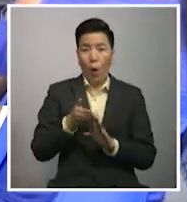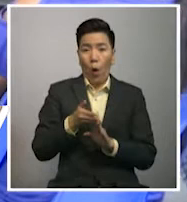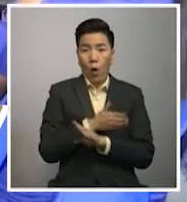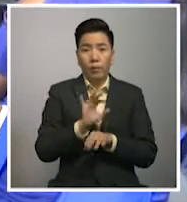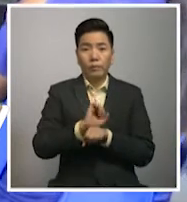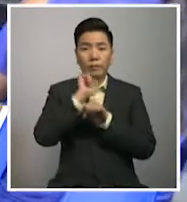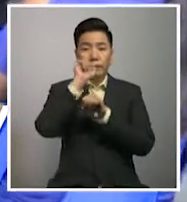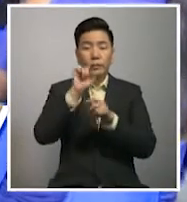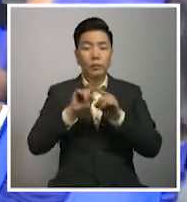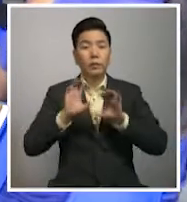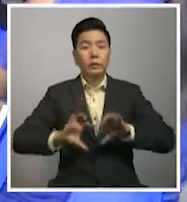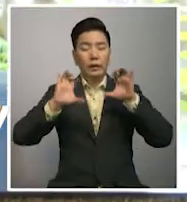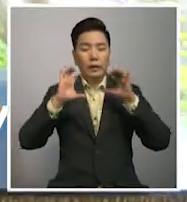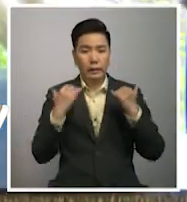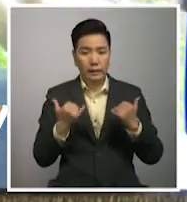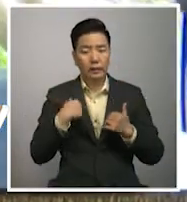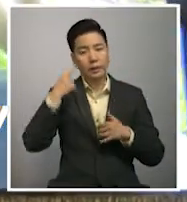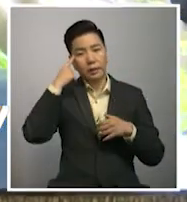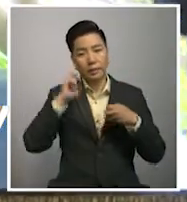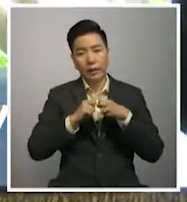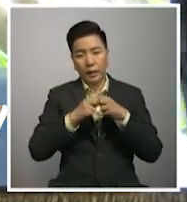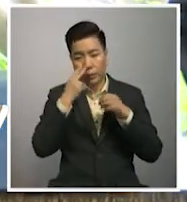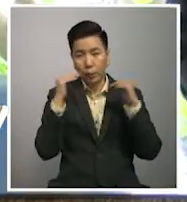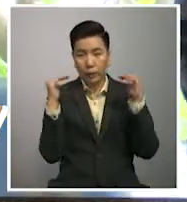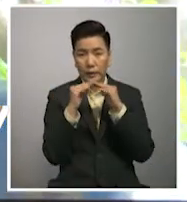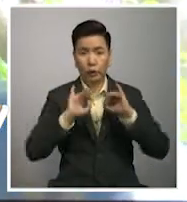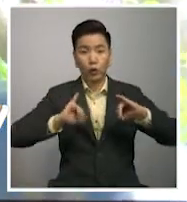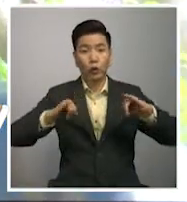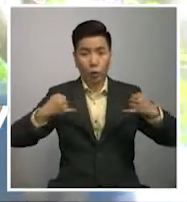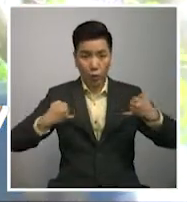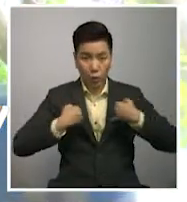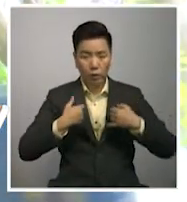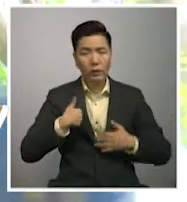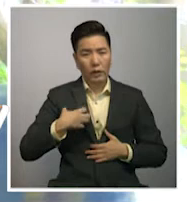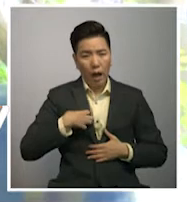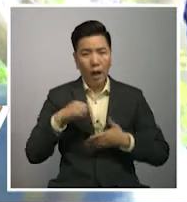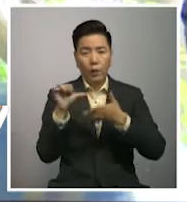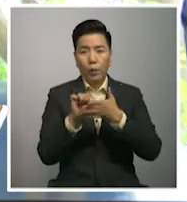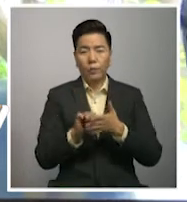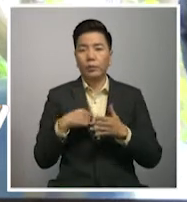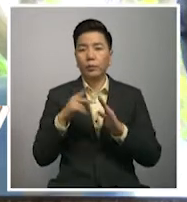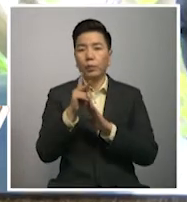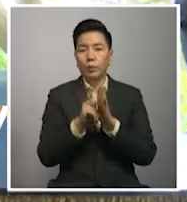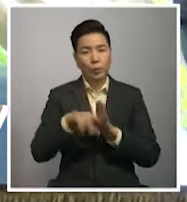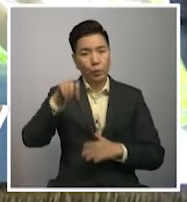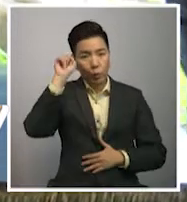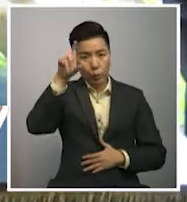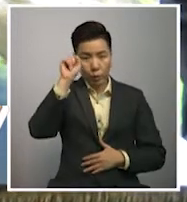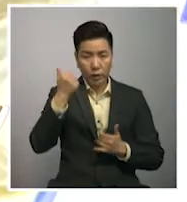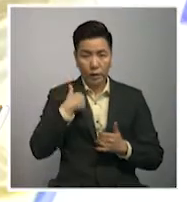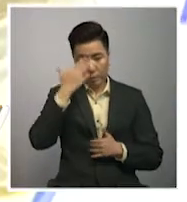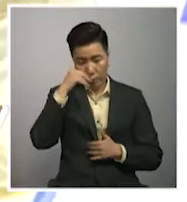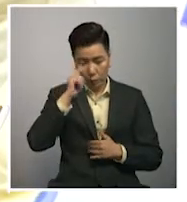ามของทางภาครัฐอีกทั้งปัญหาการตรวจสอบเอกสารสิทธิ์ซึ่งต้องการขอให้แก้กฎหมายเกี่ยวกับที่ดินอย่างเร่งด่วนโ